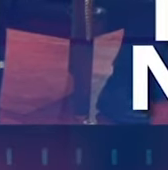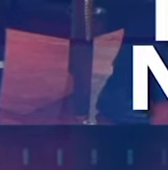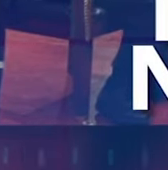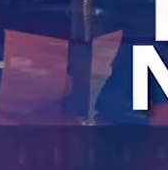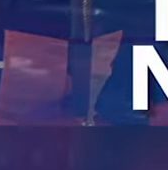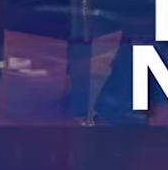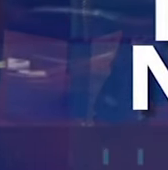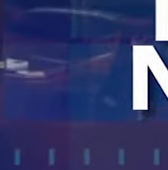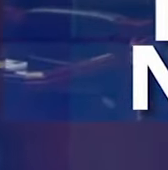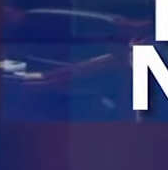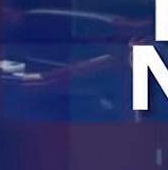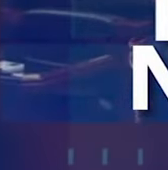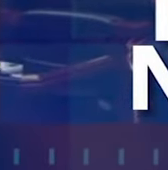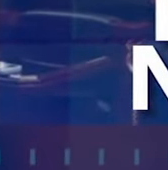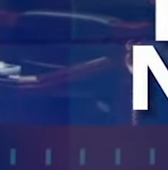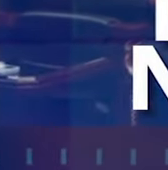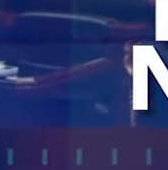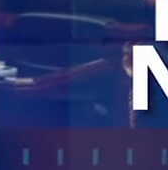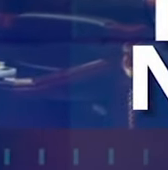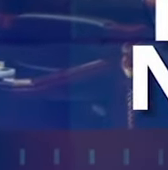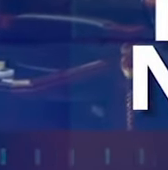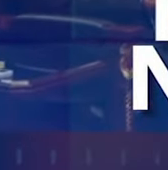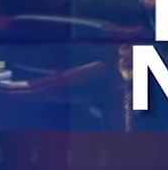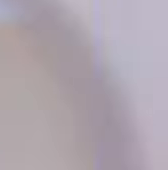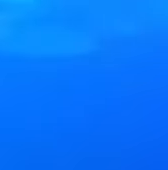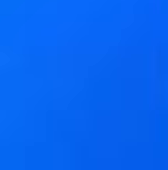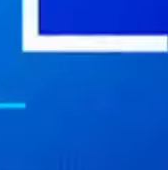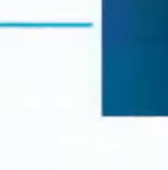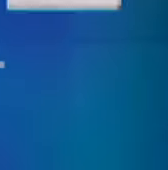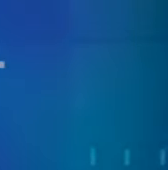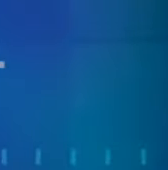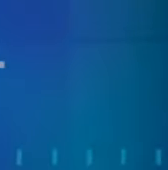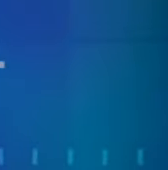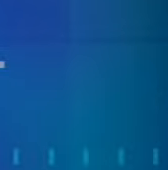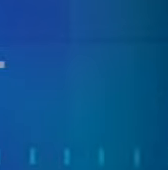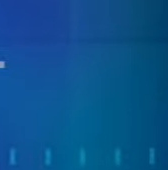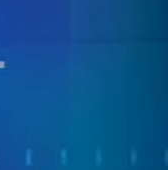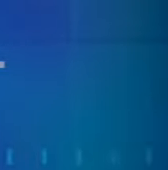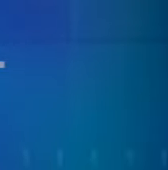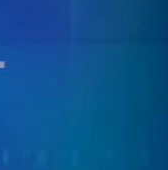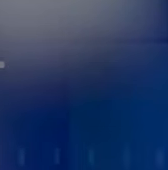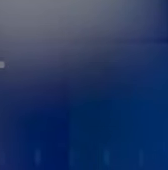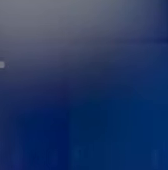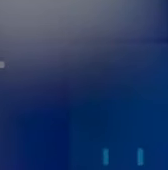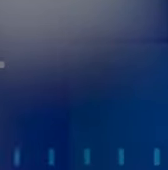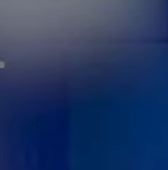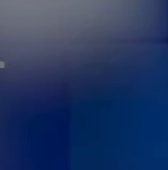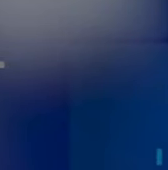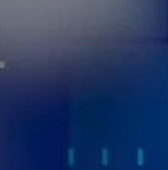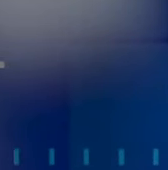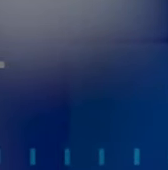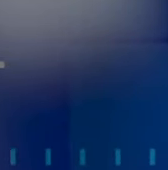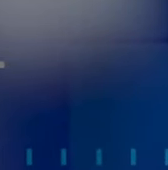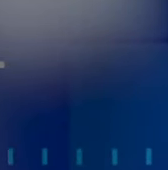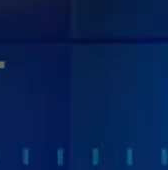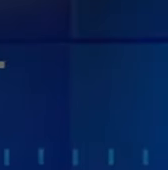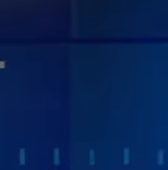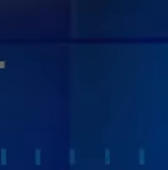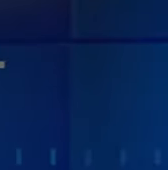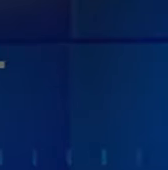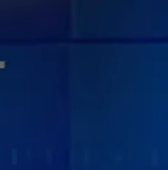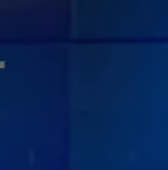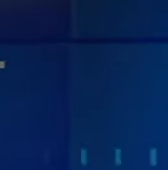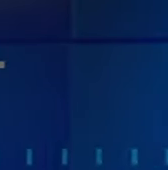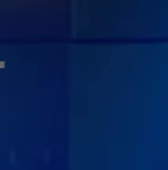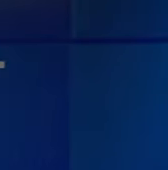Wang Silian ipinatawag ni Pangulong Bongbong Marcos. Sa kanya mismong kaarawan, ginang natagpo ang patay sa loob ng kanyang